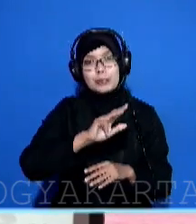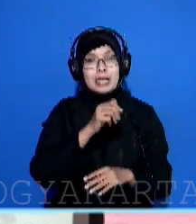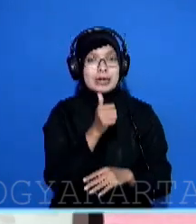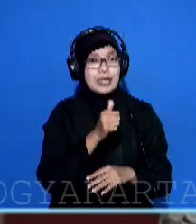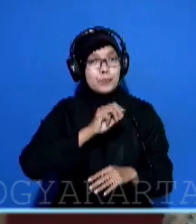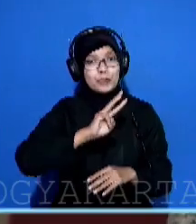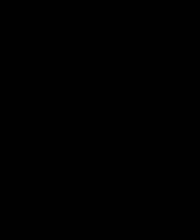1963